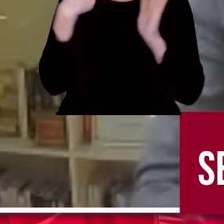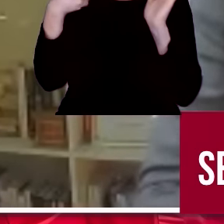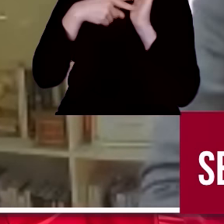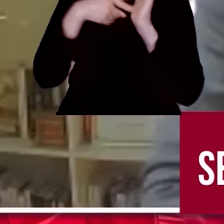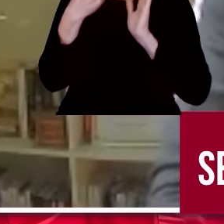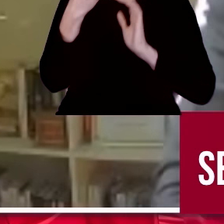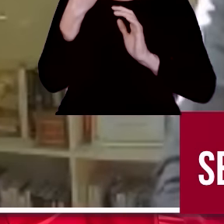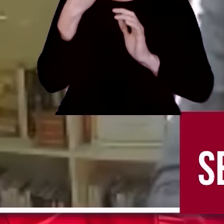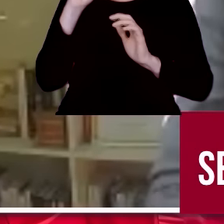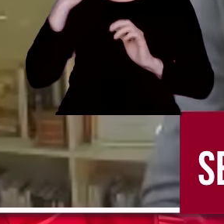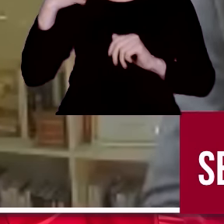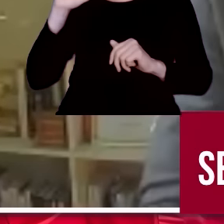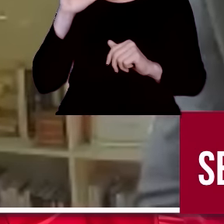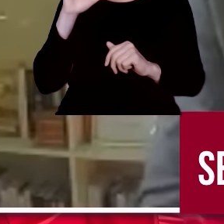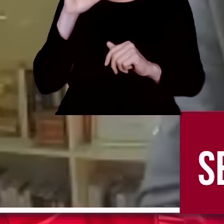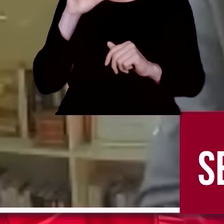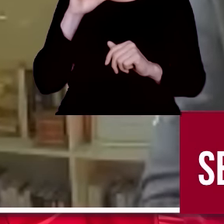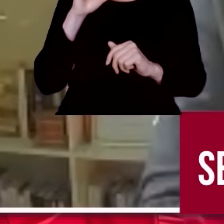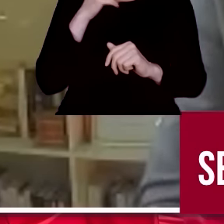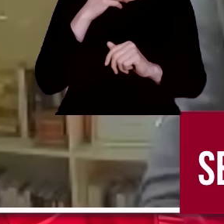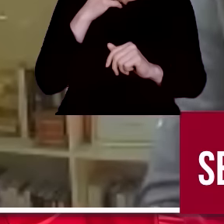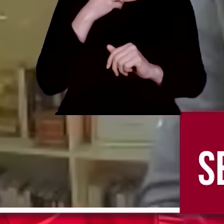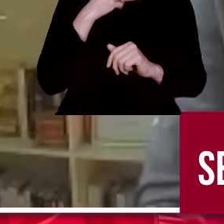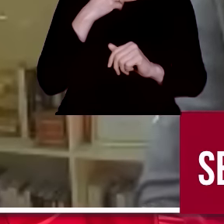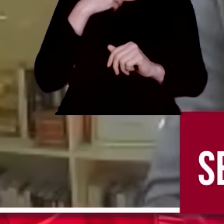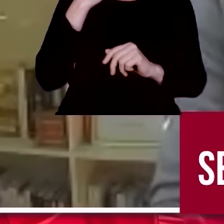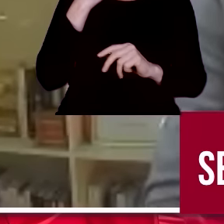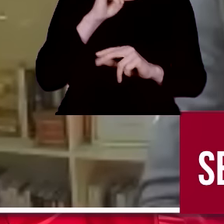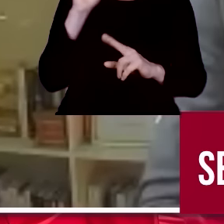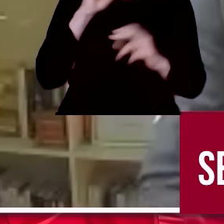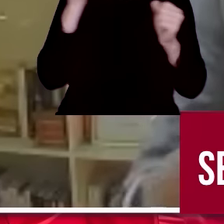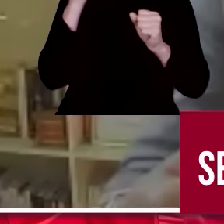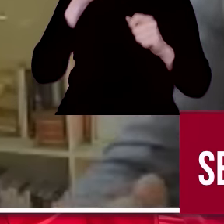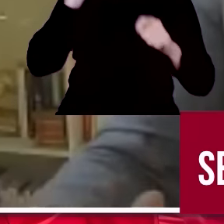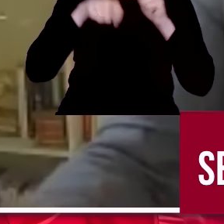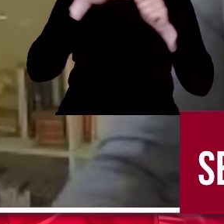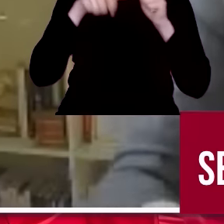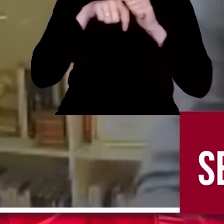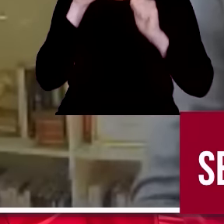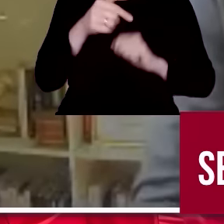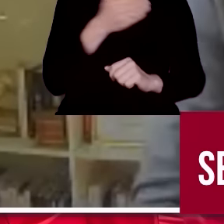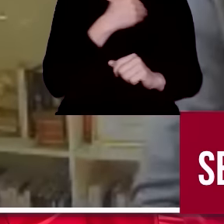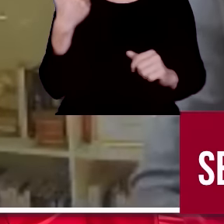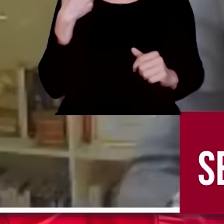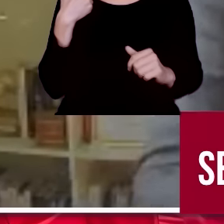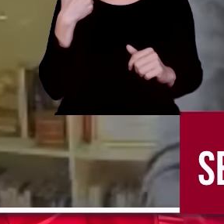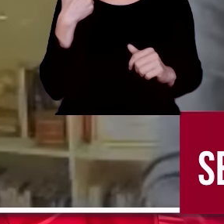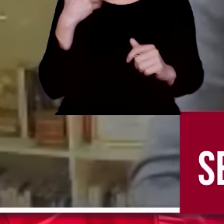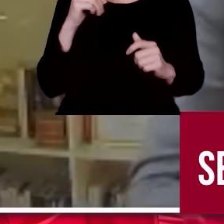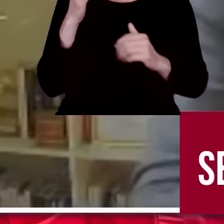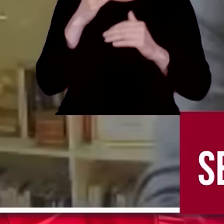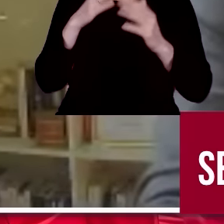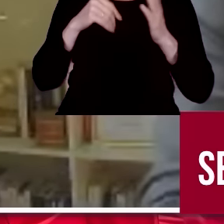lat to zobaczymy że ktoś mocno testuje Polskę Najpierw było testowanie granicy później było testowanie tymi rakietami